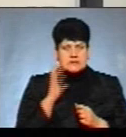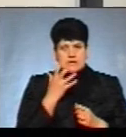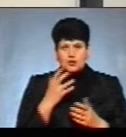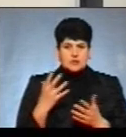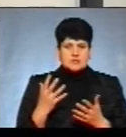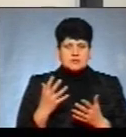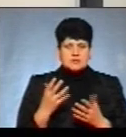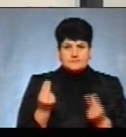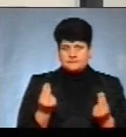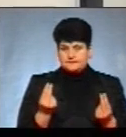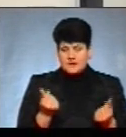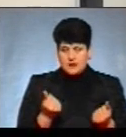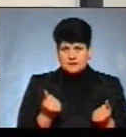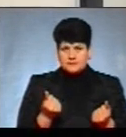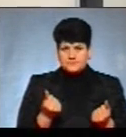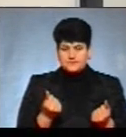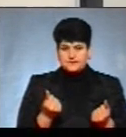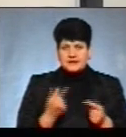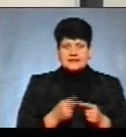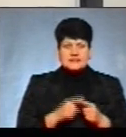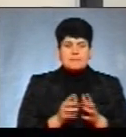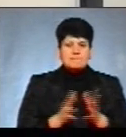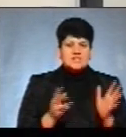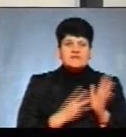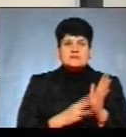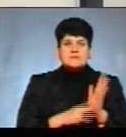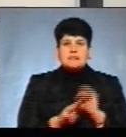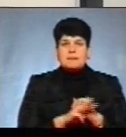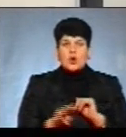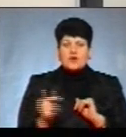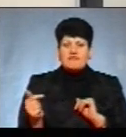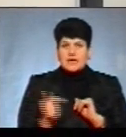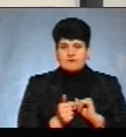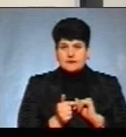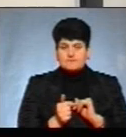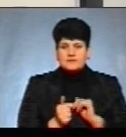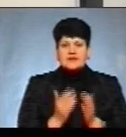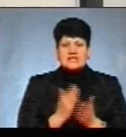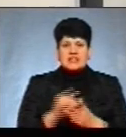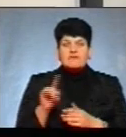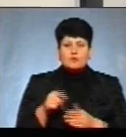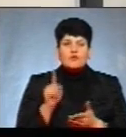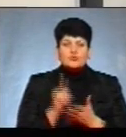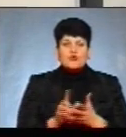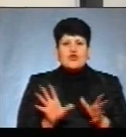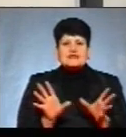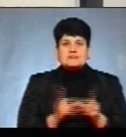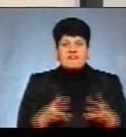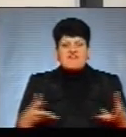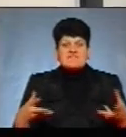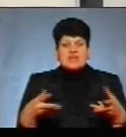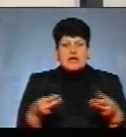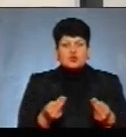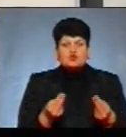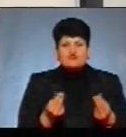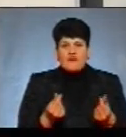такий серйозний грант. Це є більше як 80 мільйонів гривень. Є вимога обов'язкового